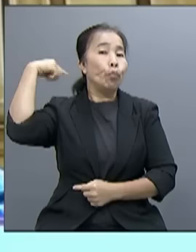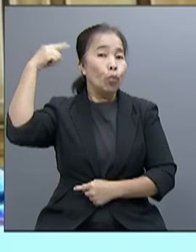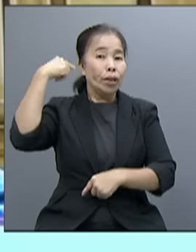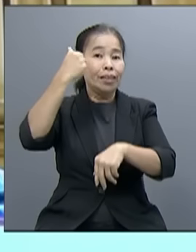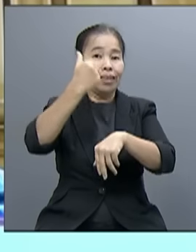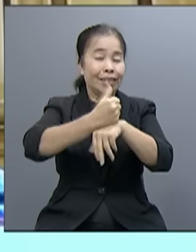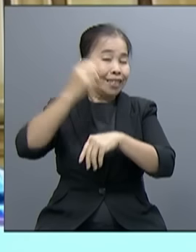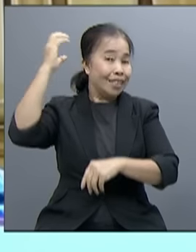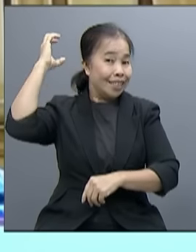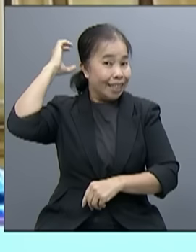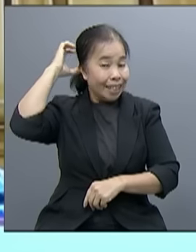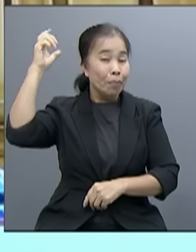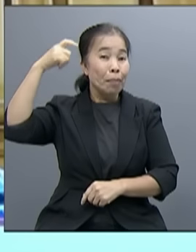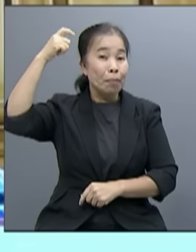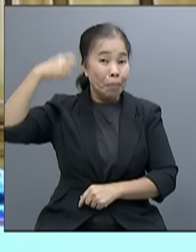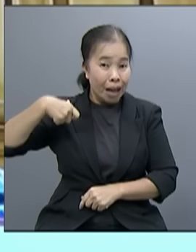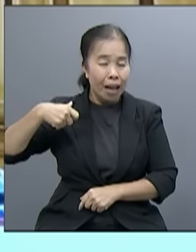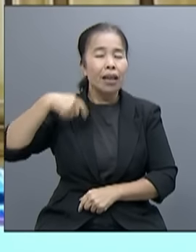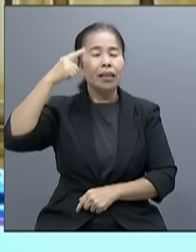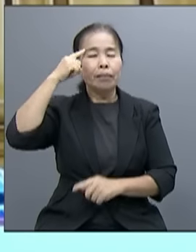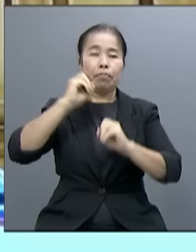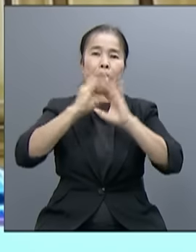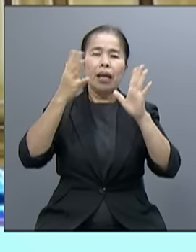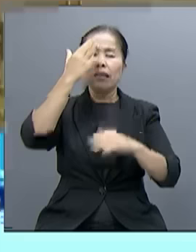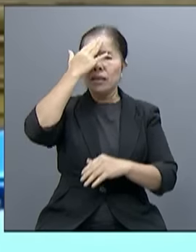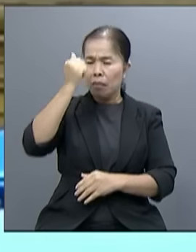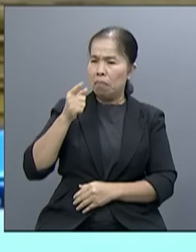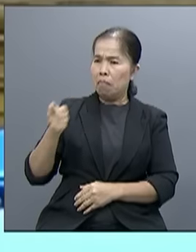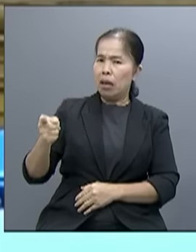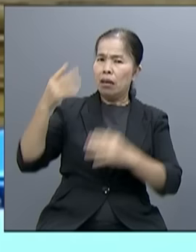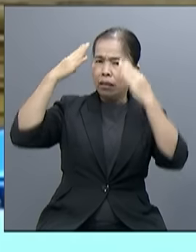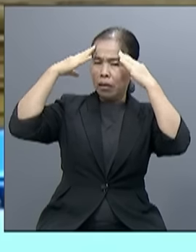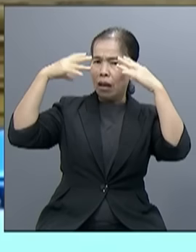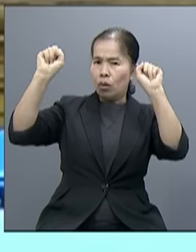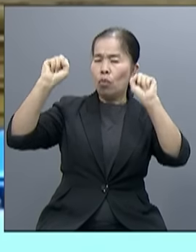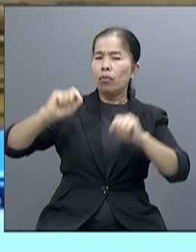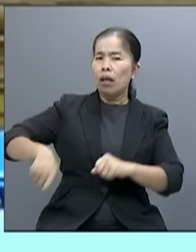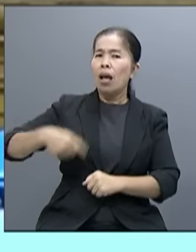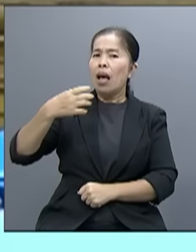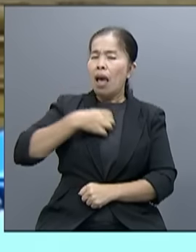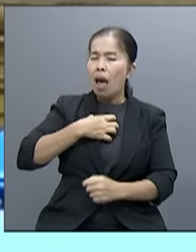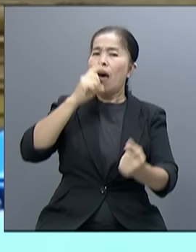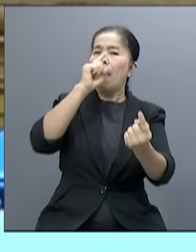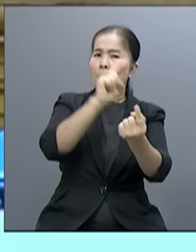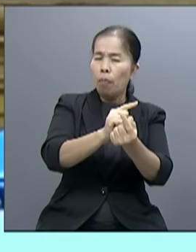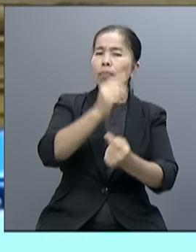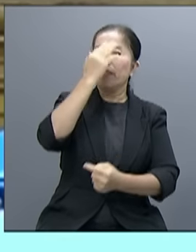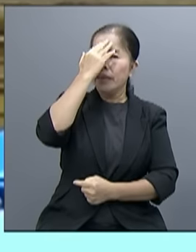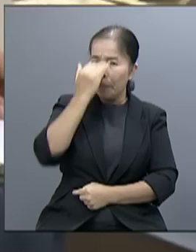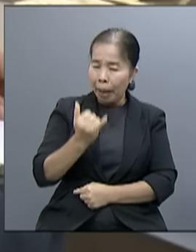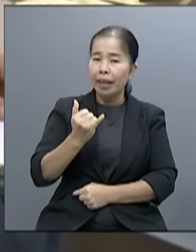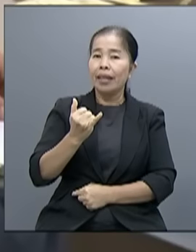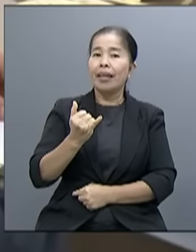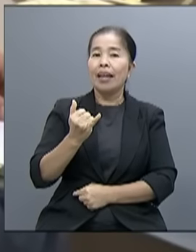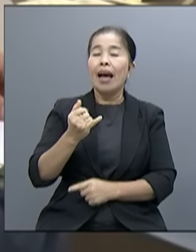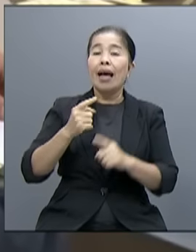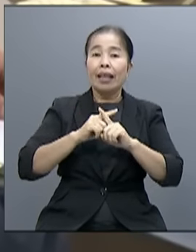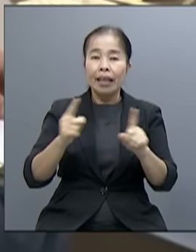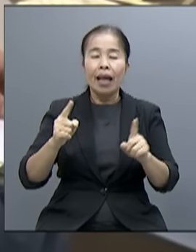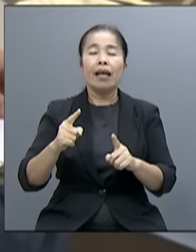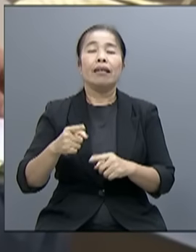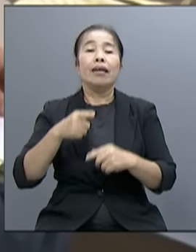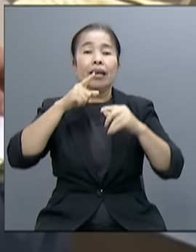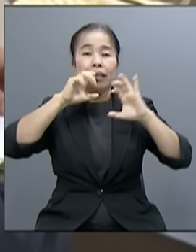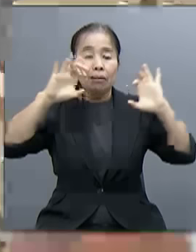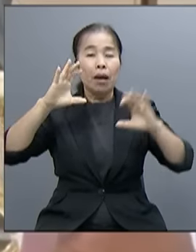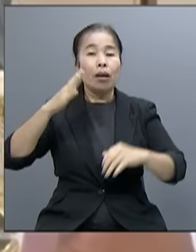ยังไม่ชัดเจนค่ะว่าทำไมสมเด็จฮุนเซนถึงอยากจะเข้าไปพบกับคุณองซานซูจีแต่ว่ารัฐบาลฐานเมียนม